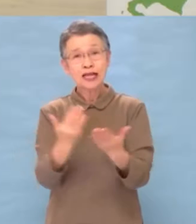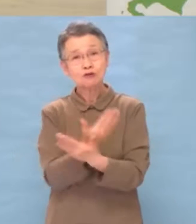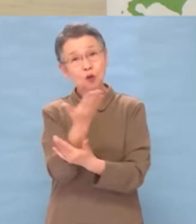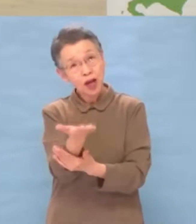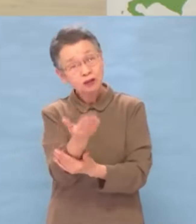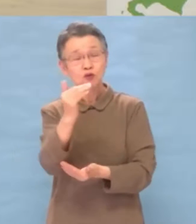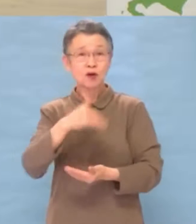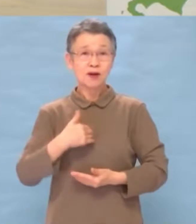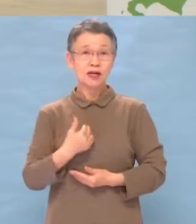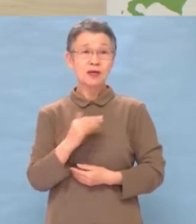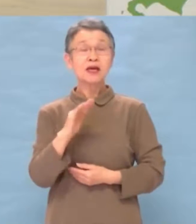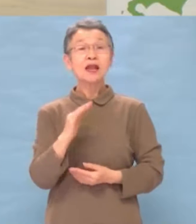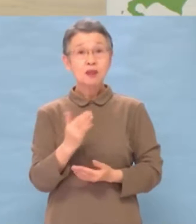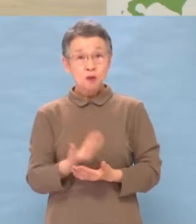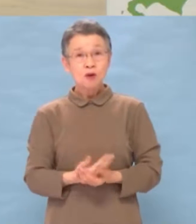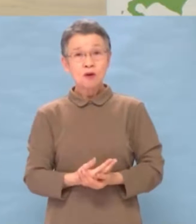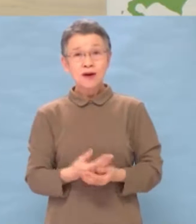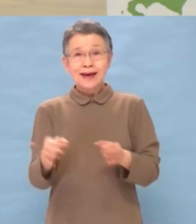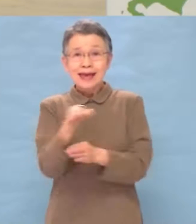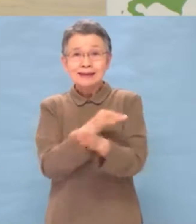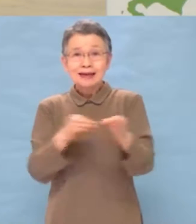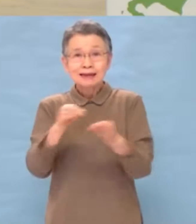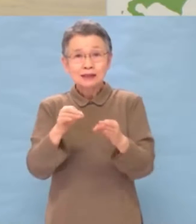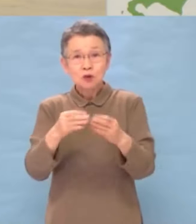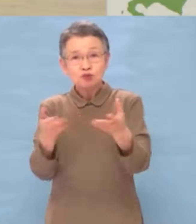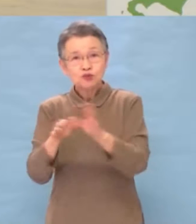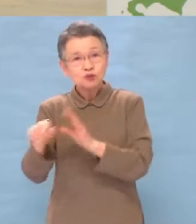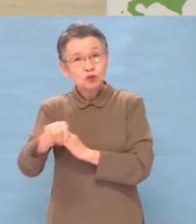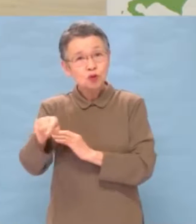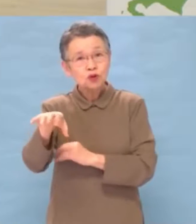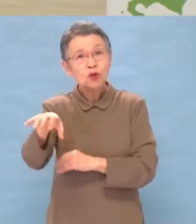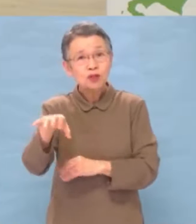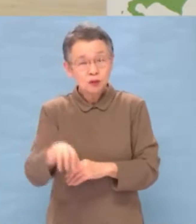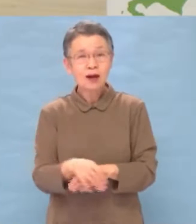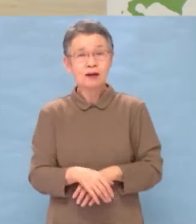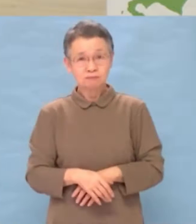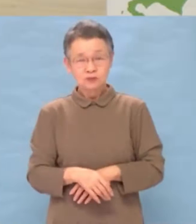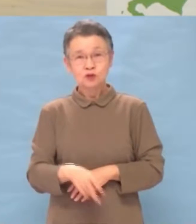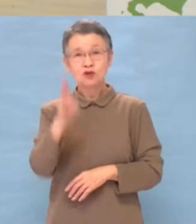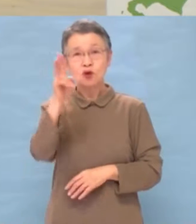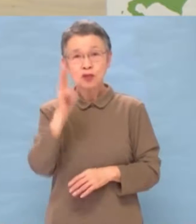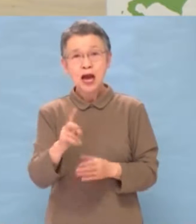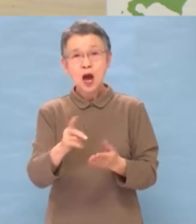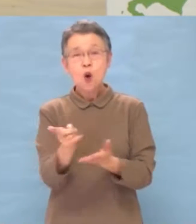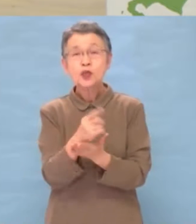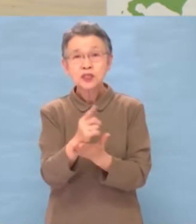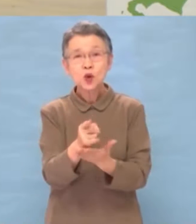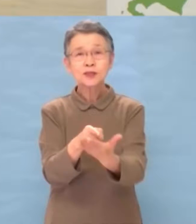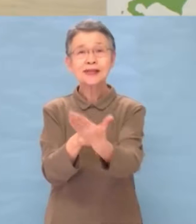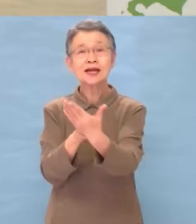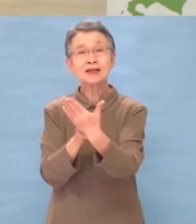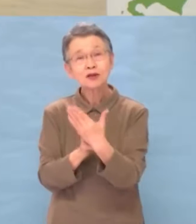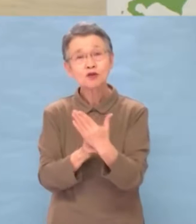めてがだと思うわけでありますけれども、経済界の方々が、そういう声を上げられたというのは